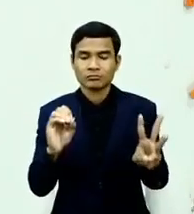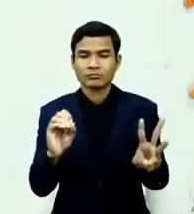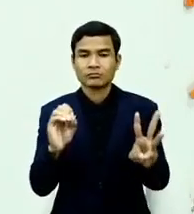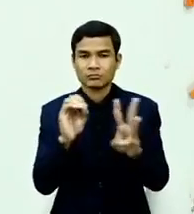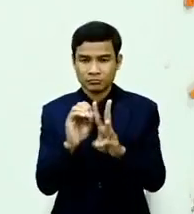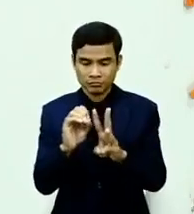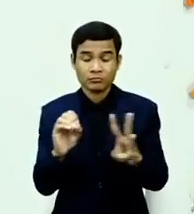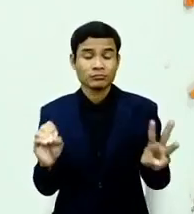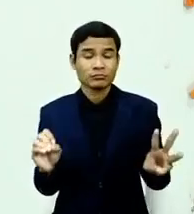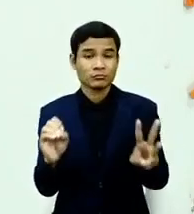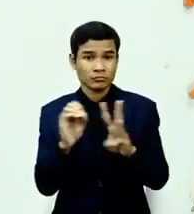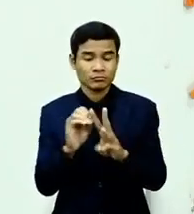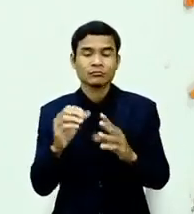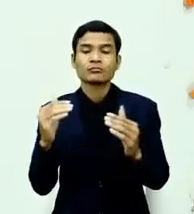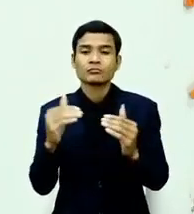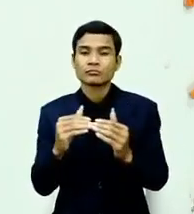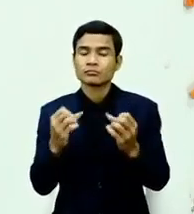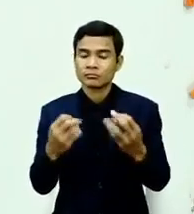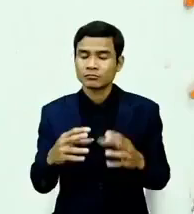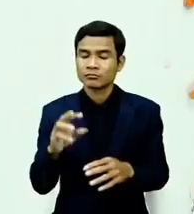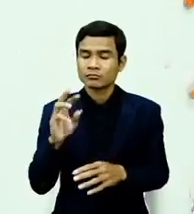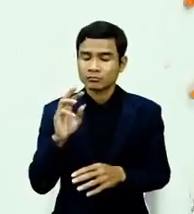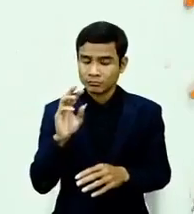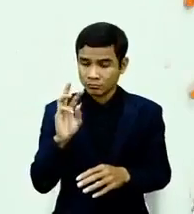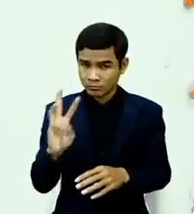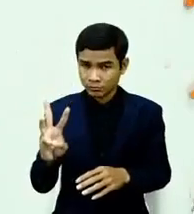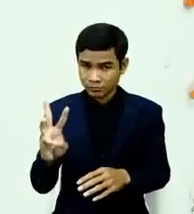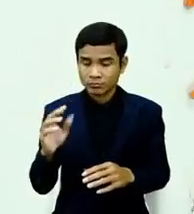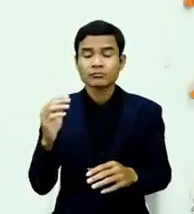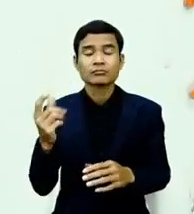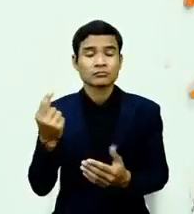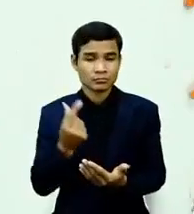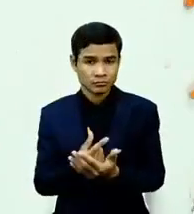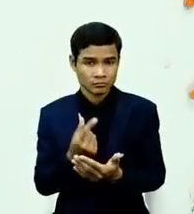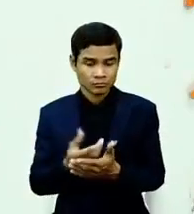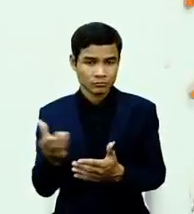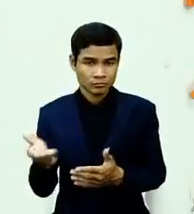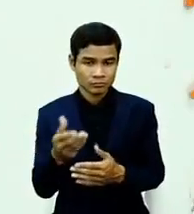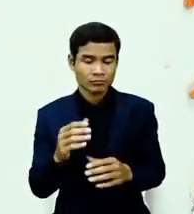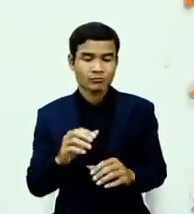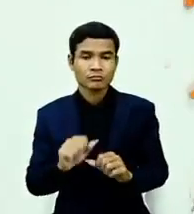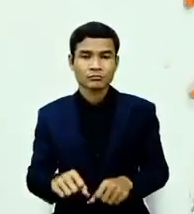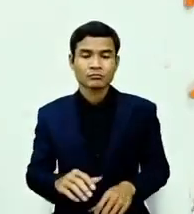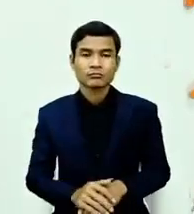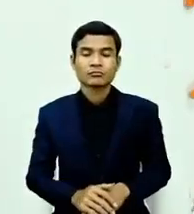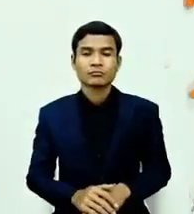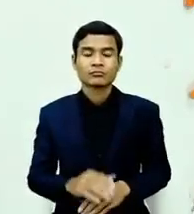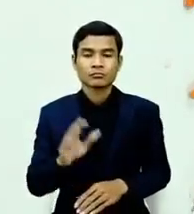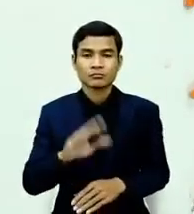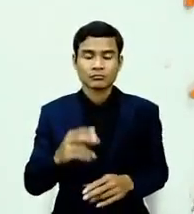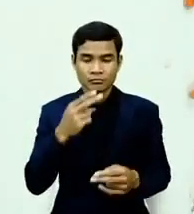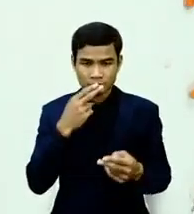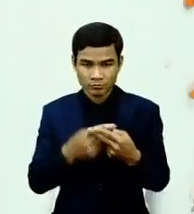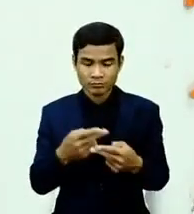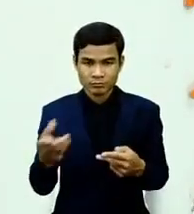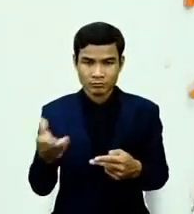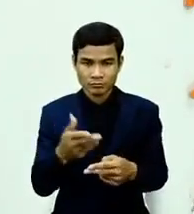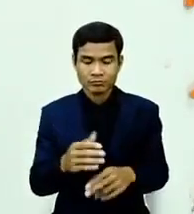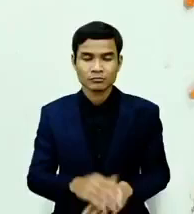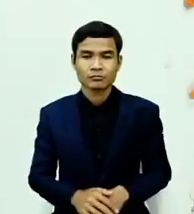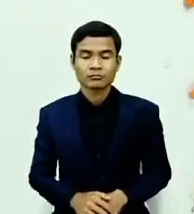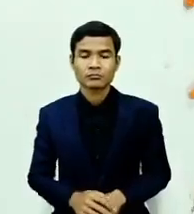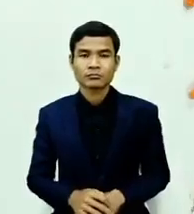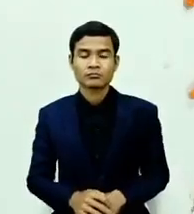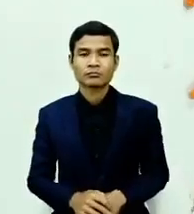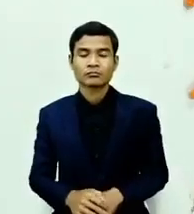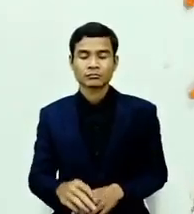ចាស្មើនឹងប្រមាណចាគឺនៅតែស្មើ3ដោដោដែរចាអញ្ចឹងចម្លើយរបស់យើងគឺ